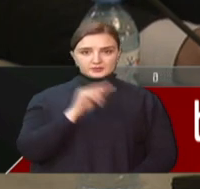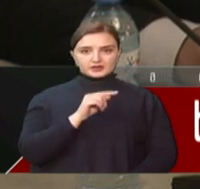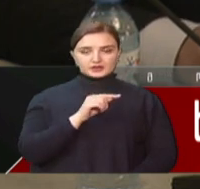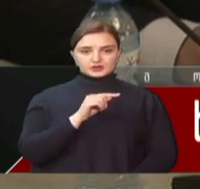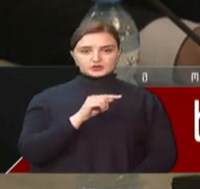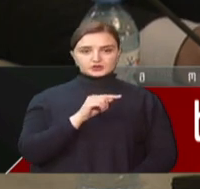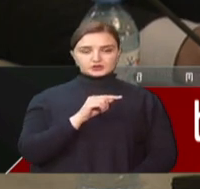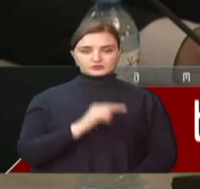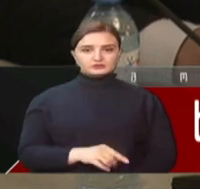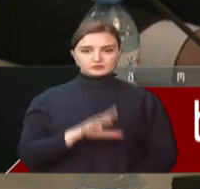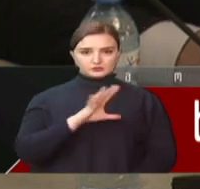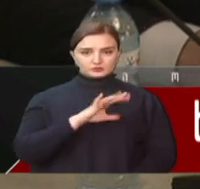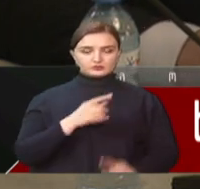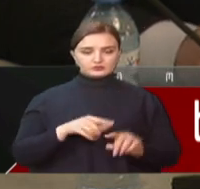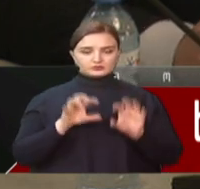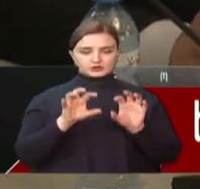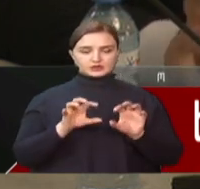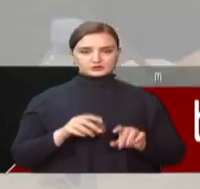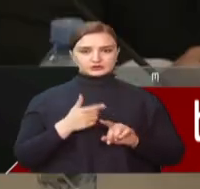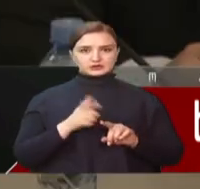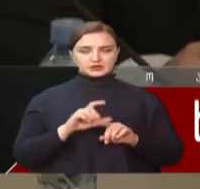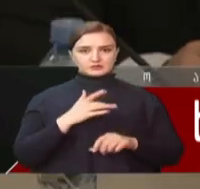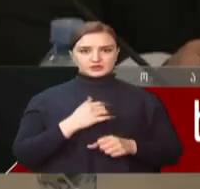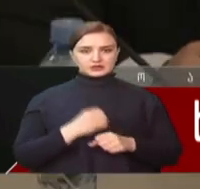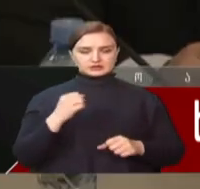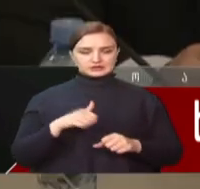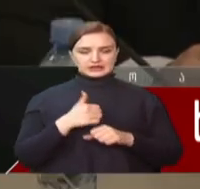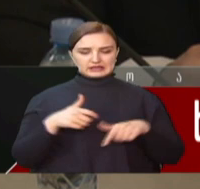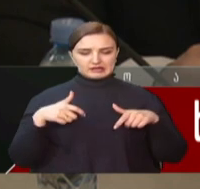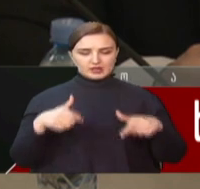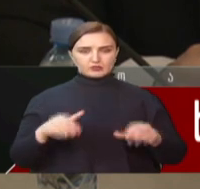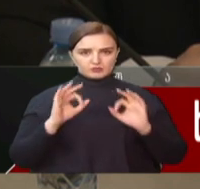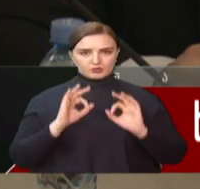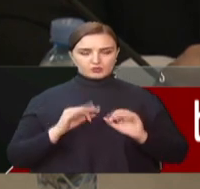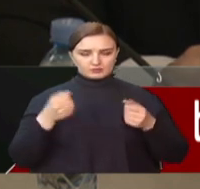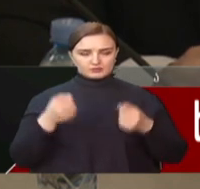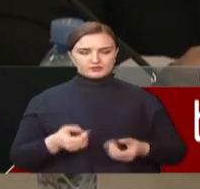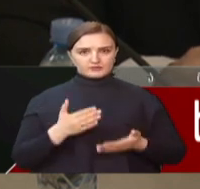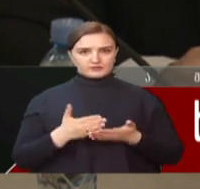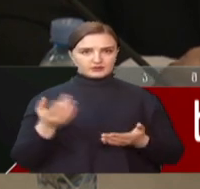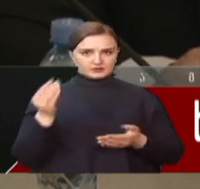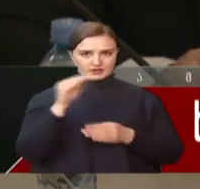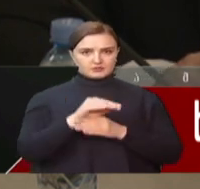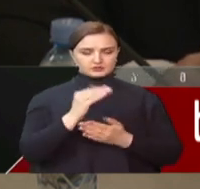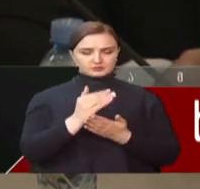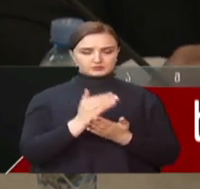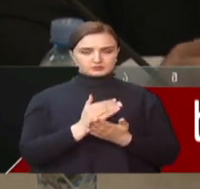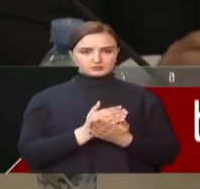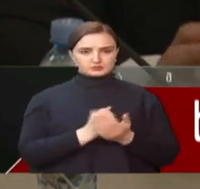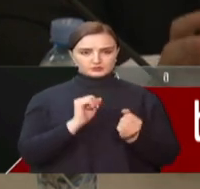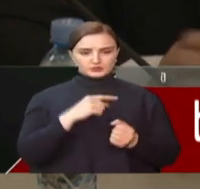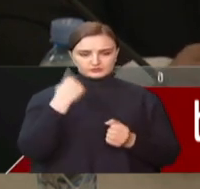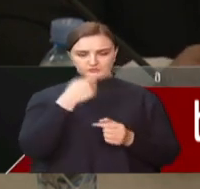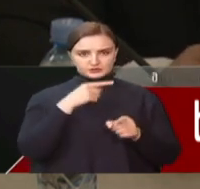შტატებში იყო ეს კანონი საკმაოდ მკაცრი. გენერალ პოკუროს უფლება აქვს, რომ კიდევ დამატებით ნუსხა შემოიტანოს იმ